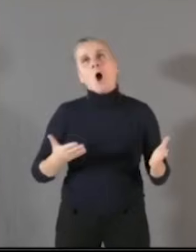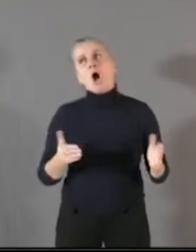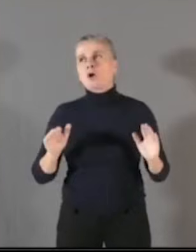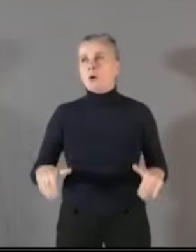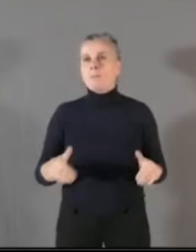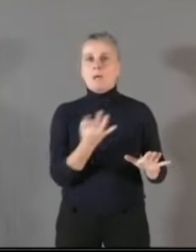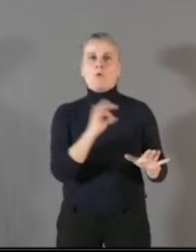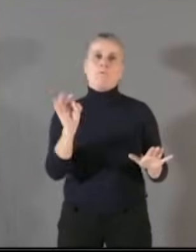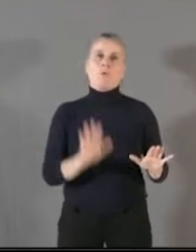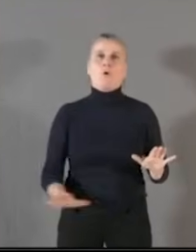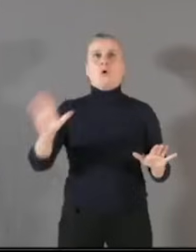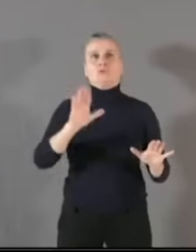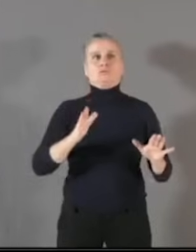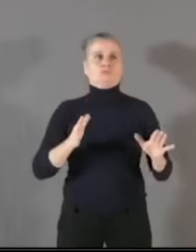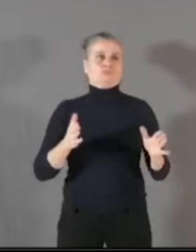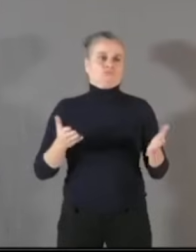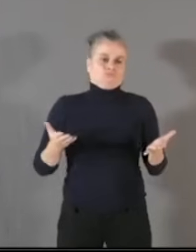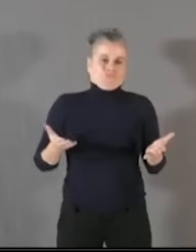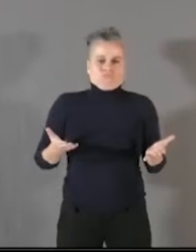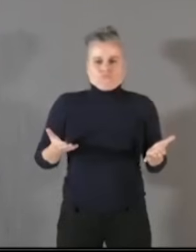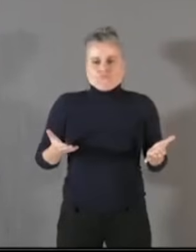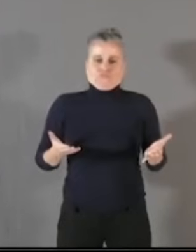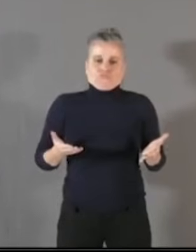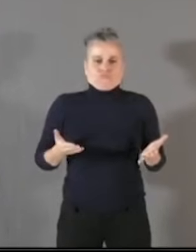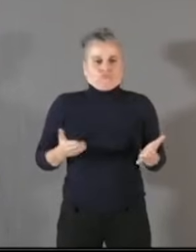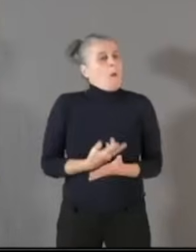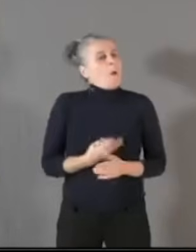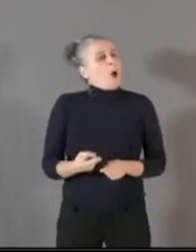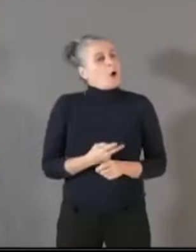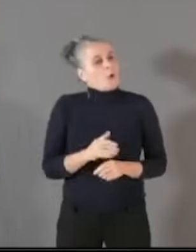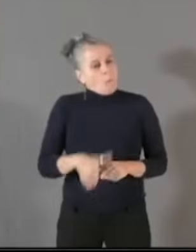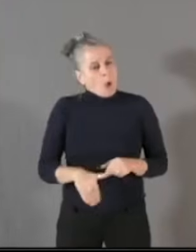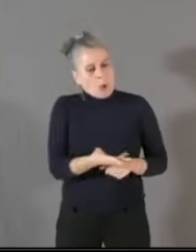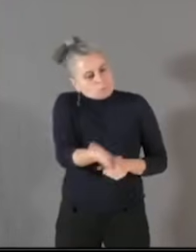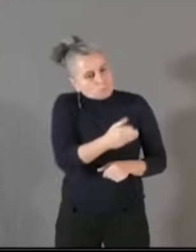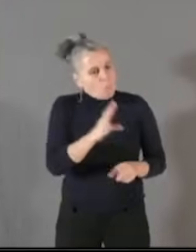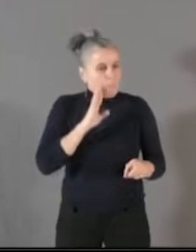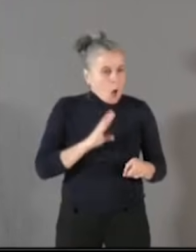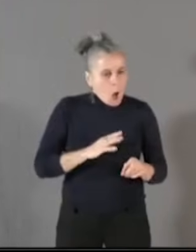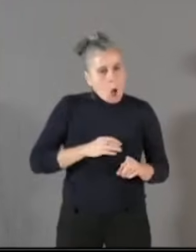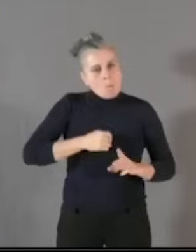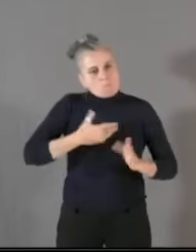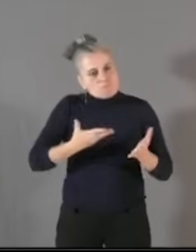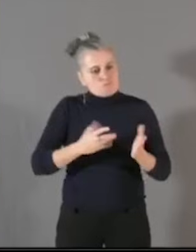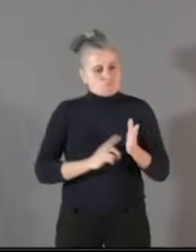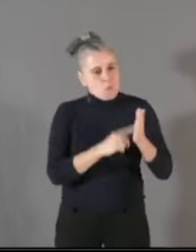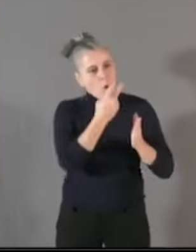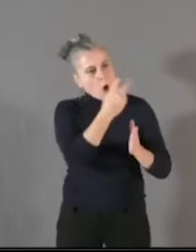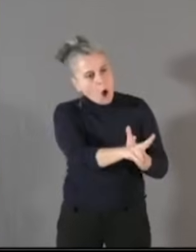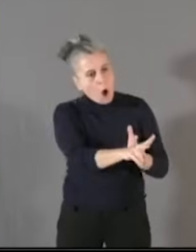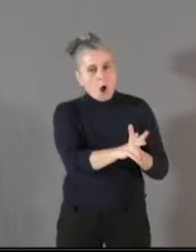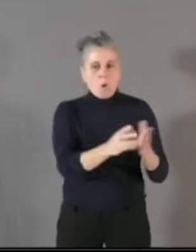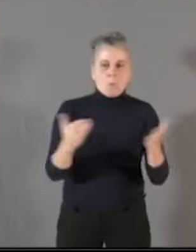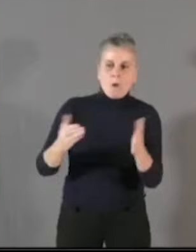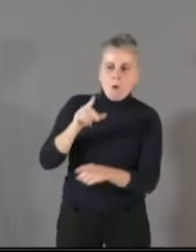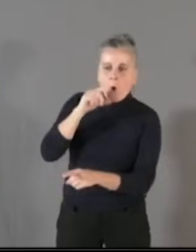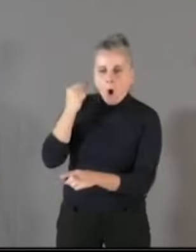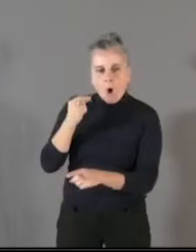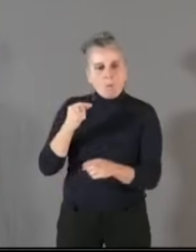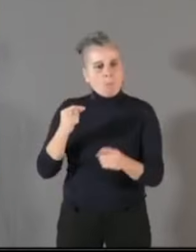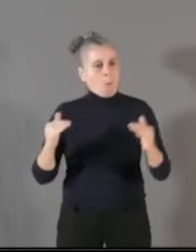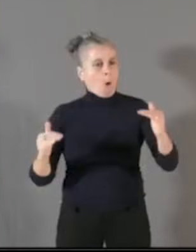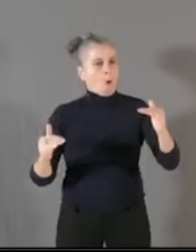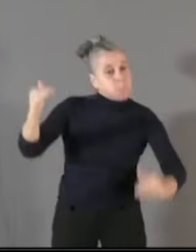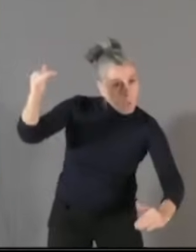même reconnaître que les femmes n'avaient plus beaucoup de choses à envier aux hommes en matière de droits. Mais